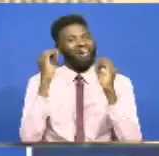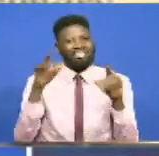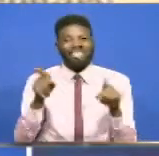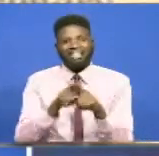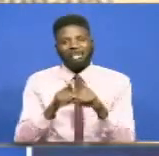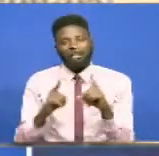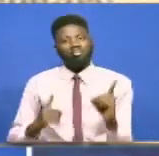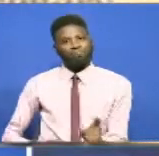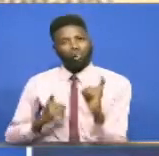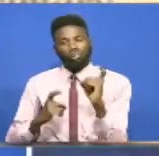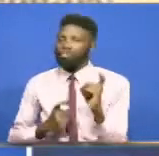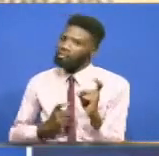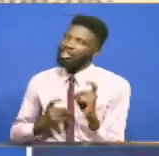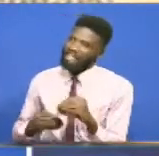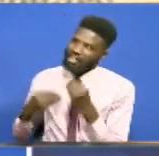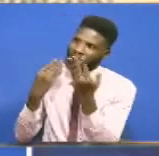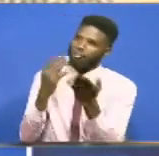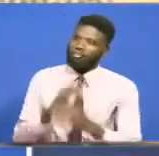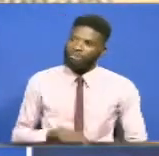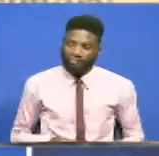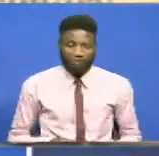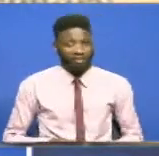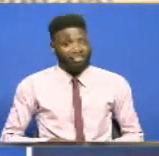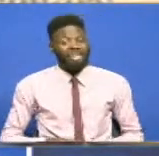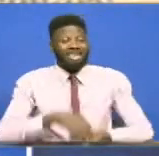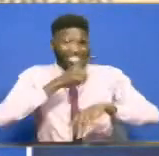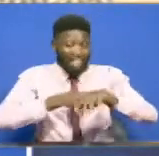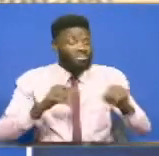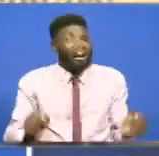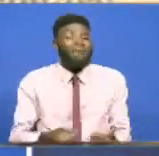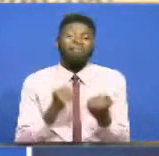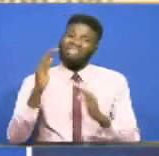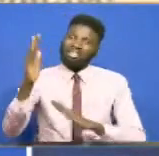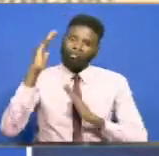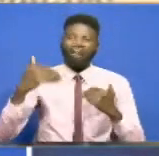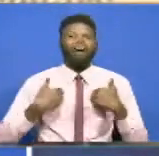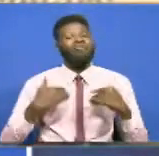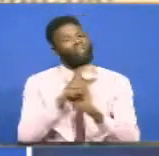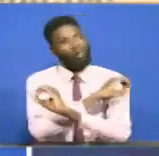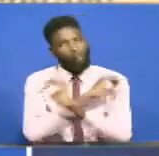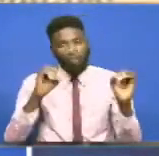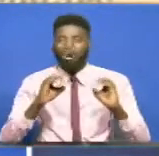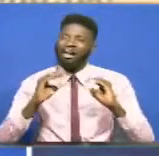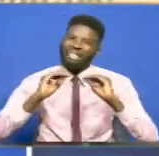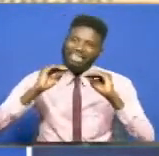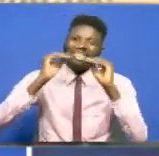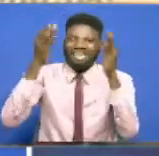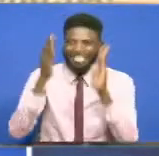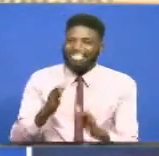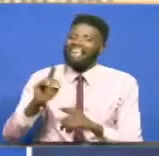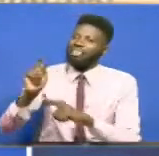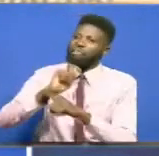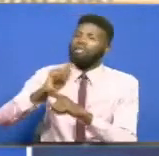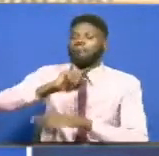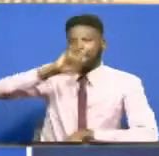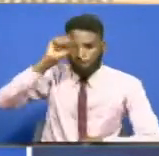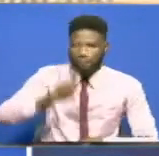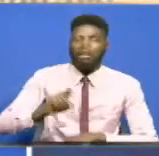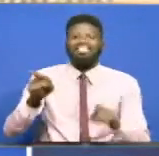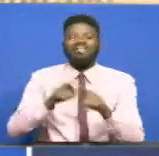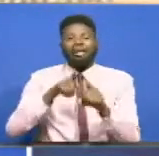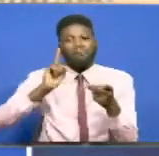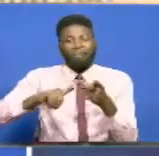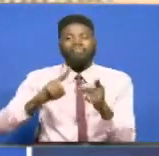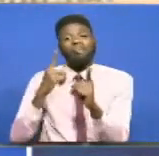that in the pockets of insecurity, teachers must be trained and provided with